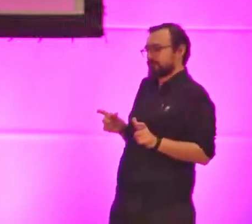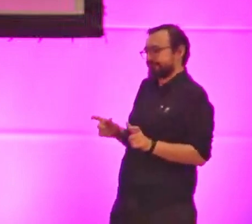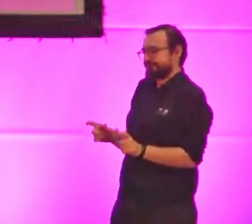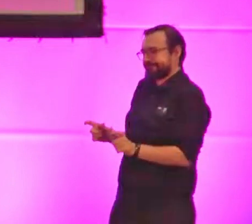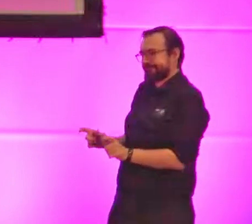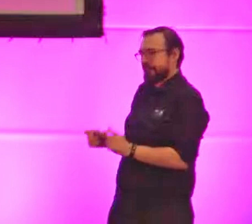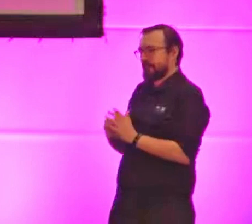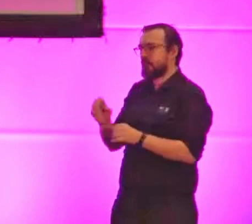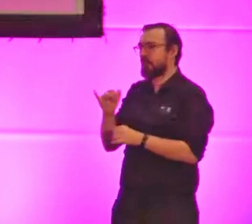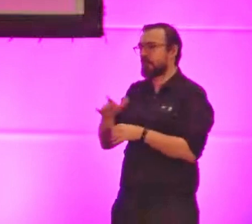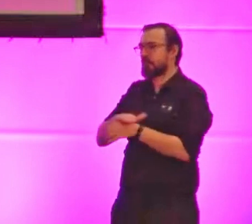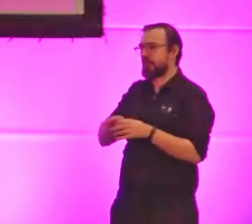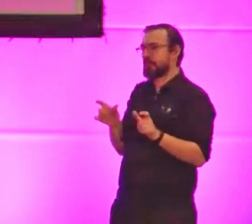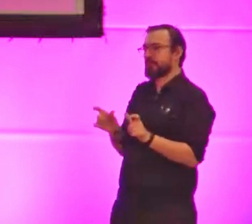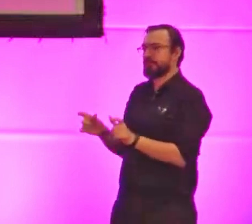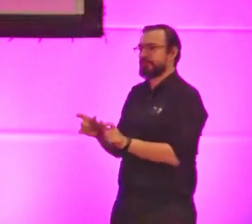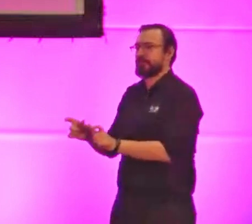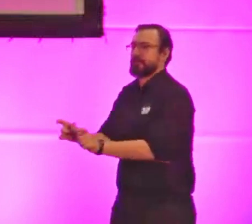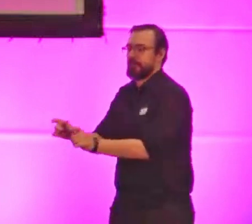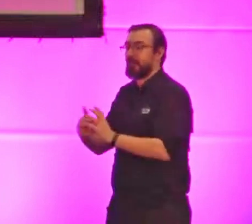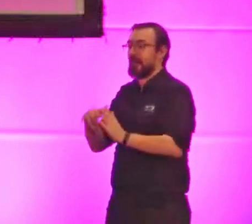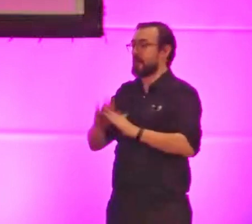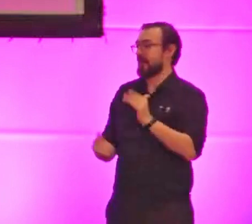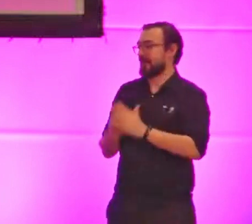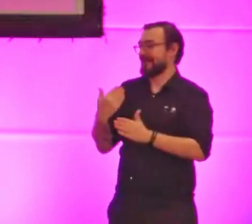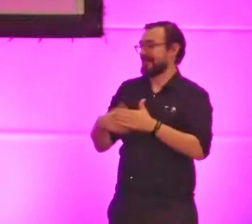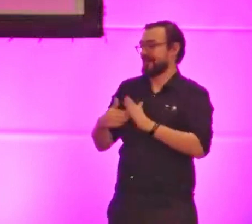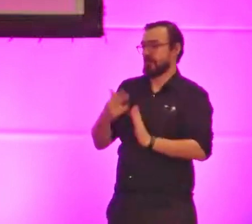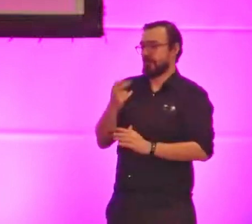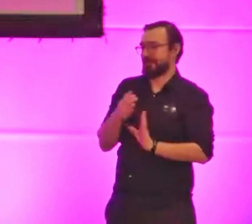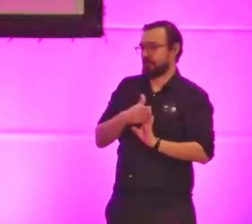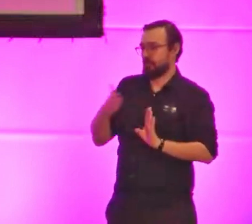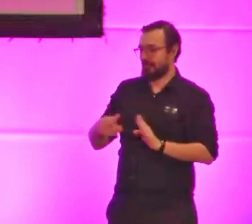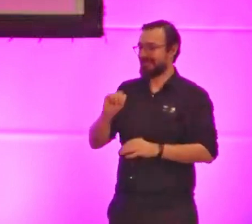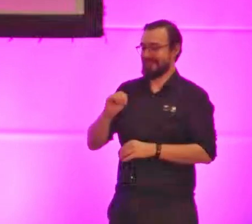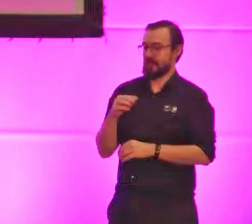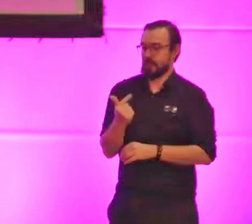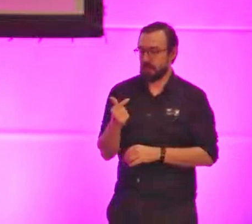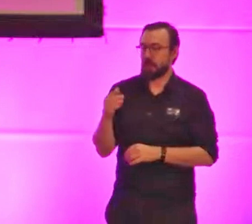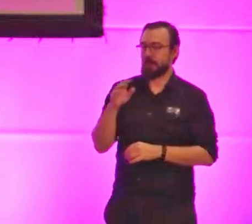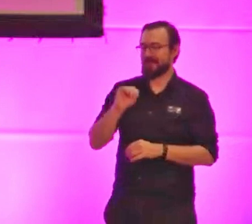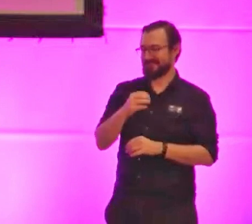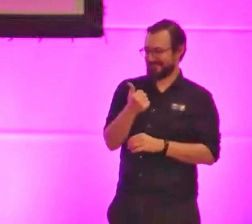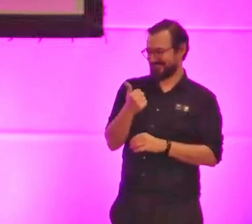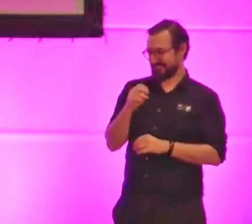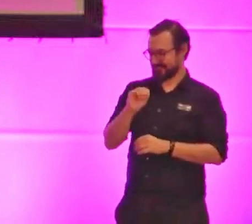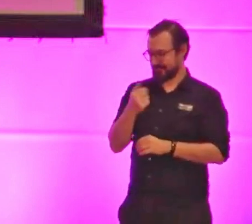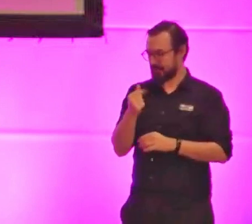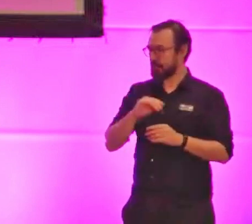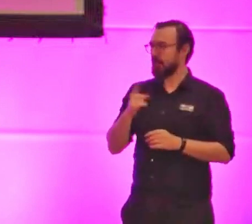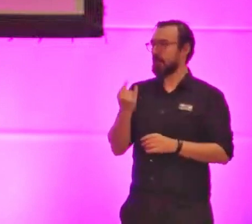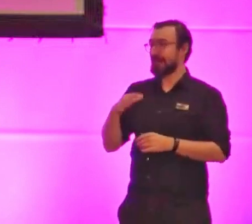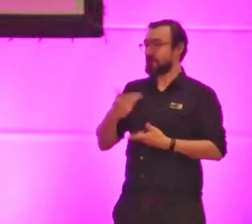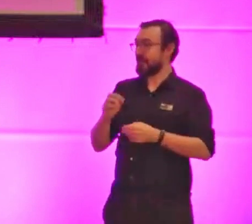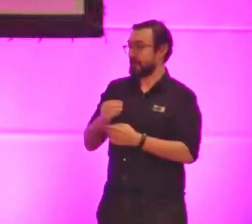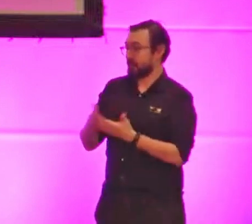förflyttades från oljeområdena. Och det hade skett redan sedan 80-talet. Så 97 så kommer, 96 redan, så får Lundin ett